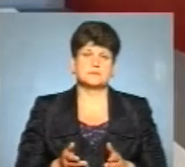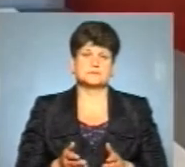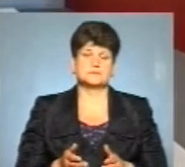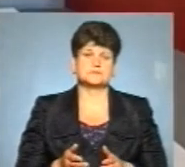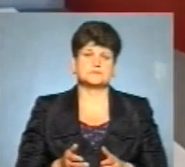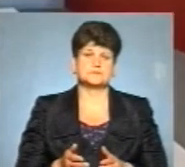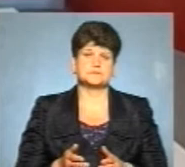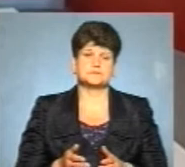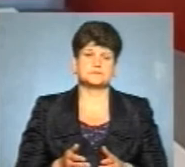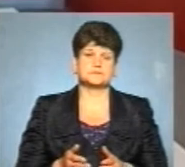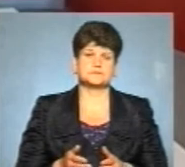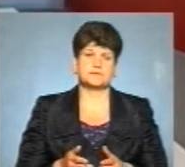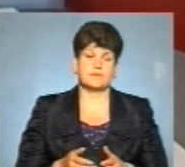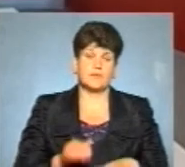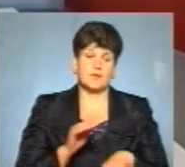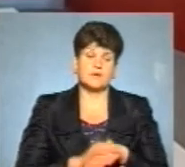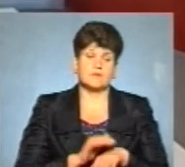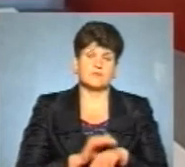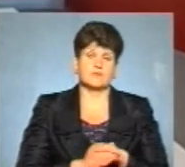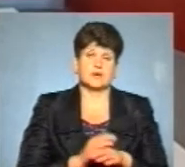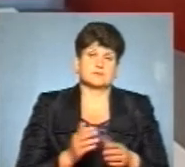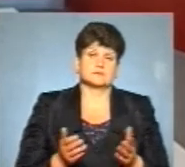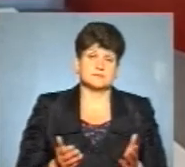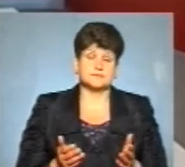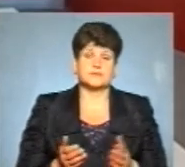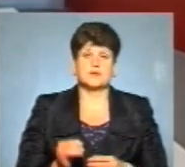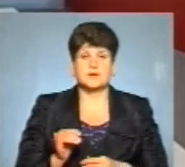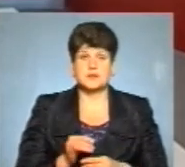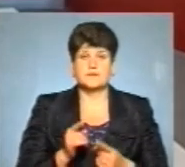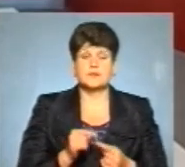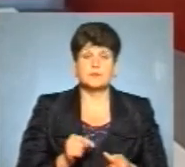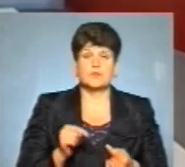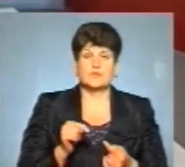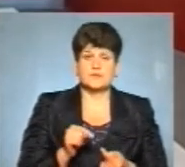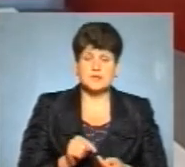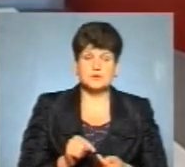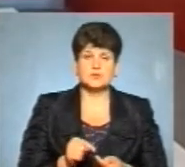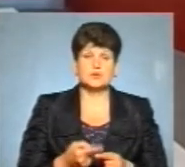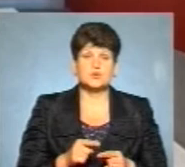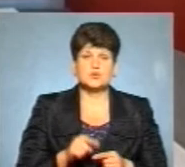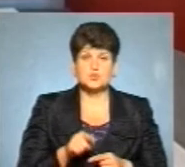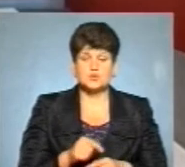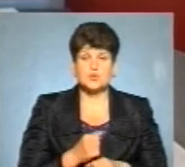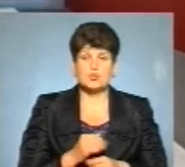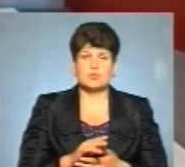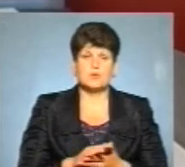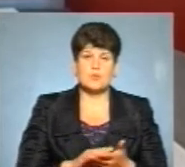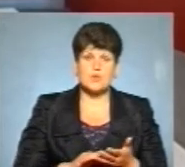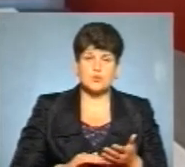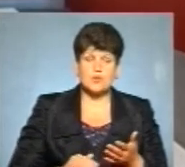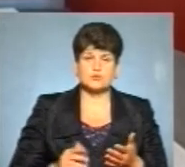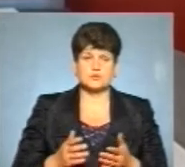констатація факту, так? І, відповідно, цю роботу ми продовжували